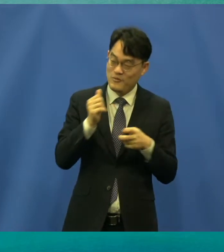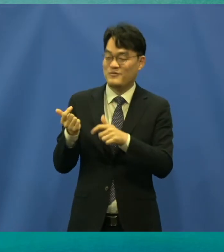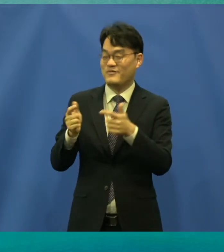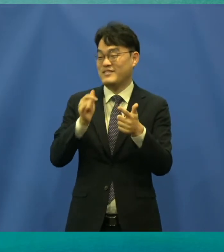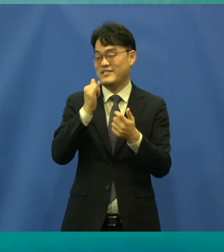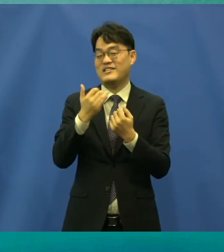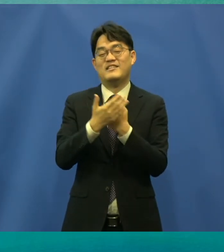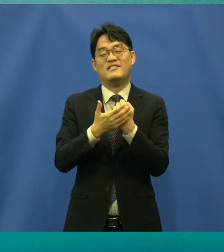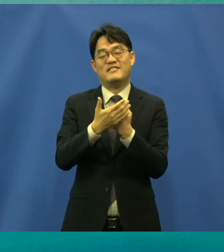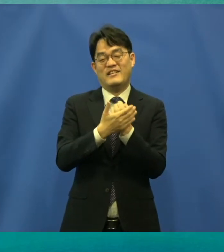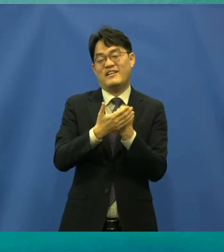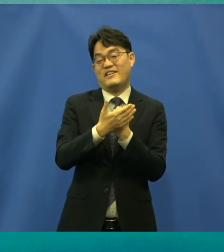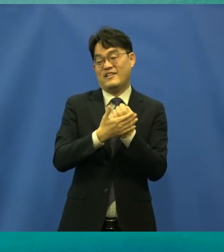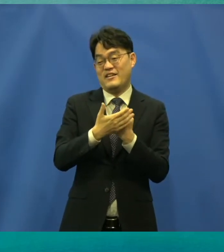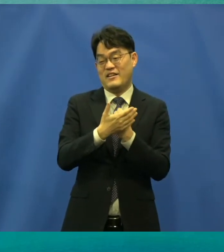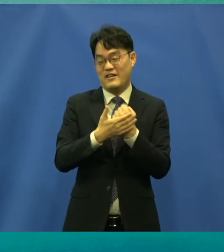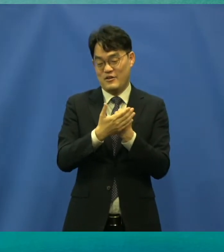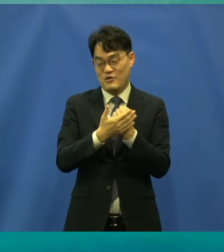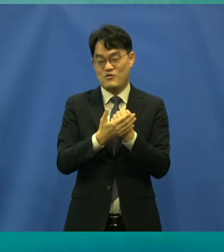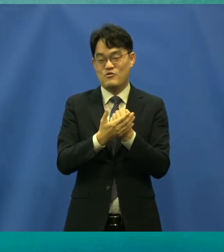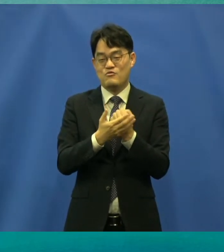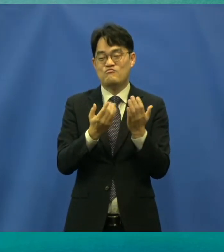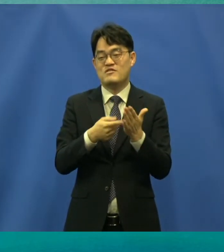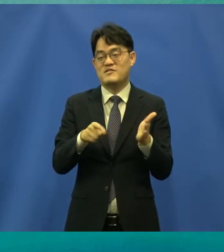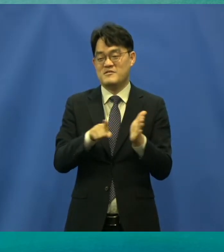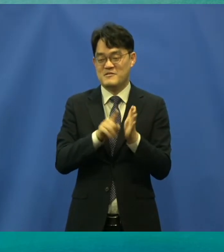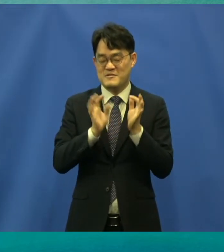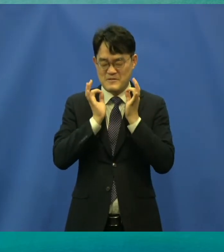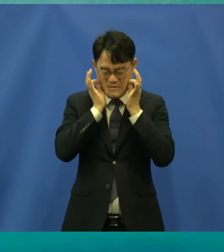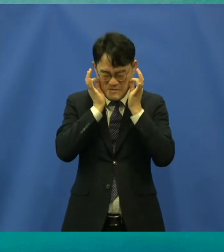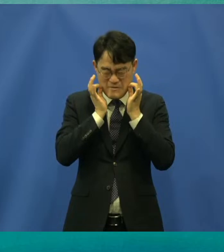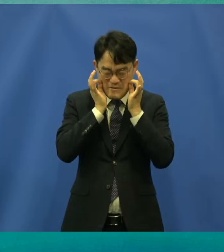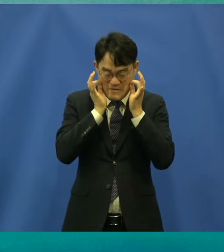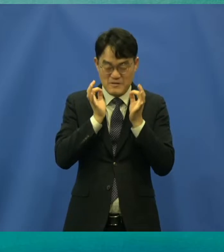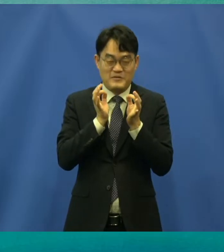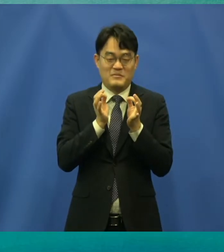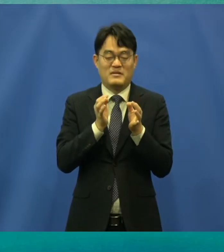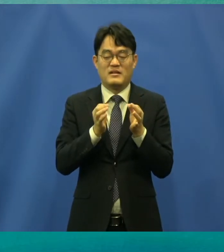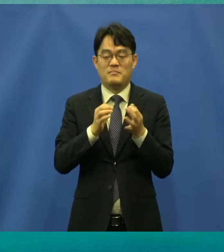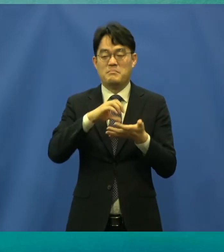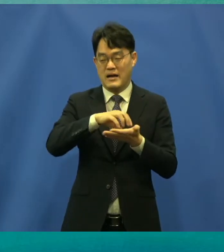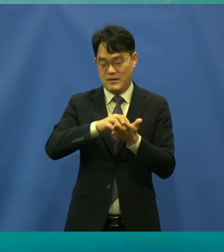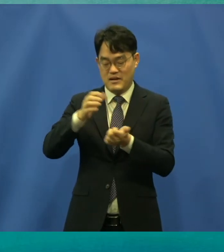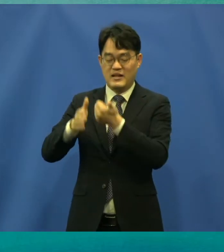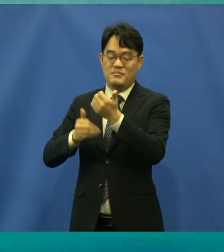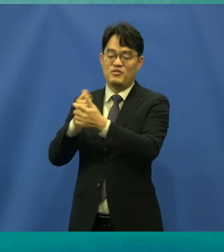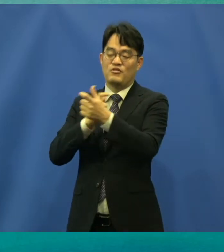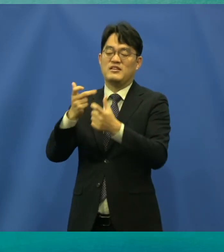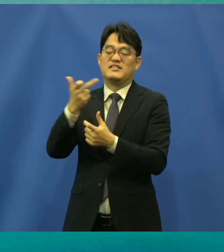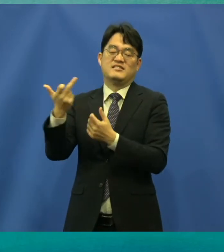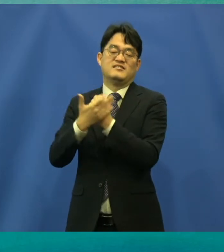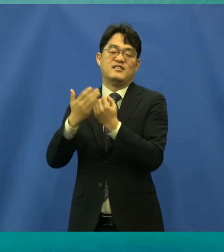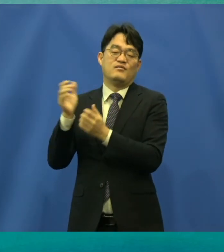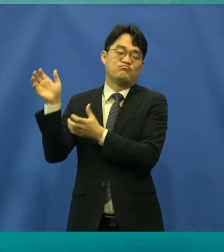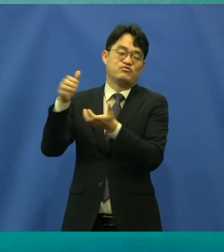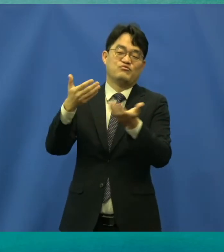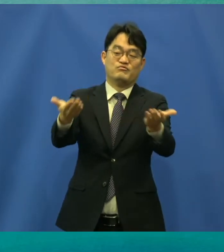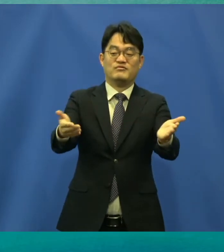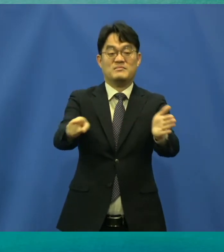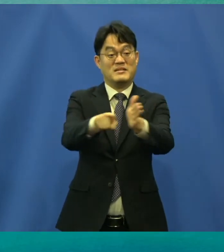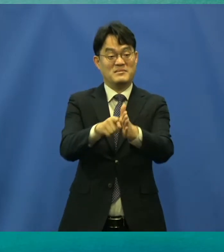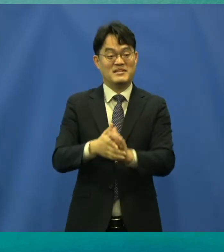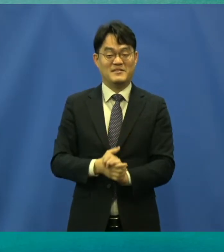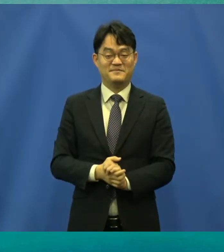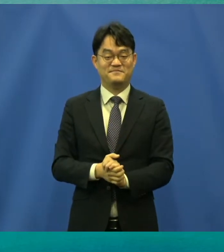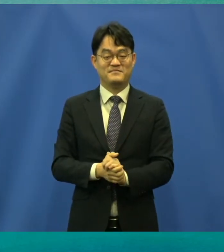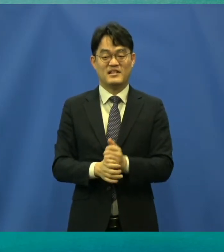대가를 지불한 그런 충분한 보상이 되리라고 생각합니다. 자, 요나가 물고기